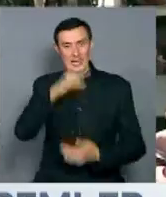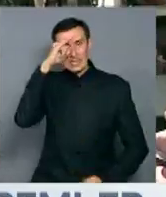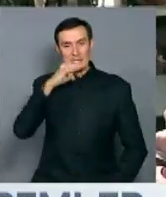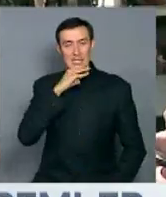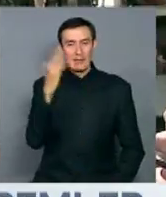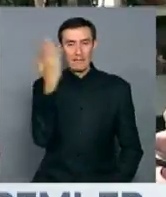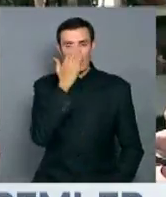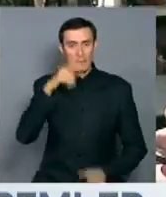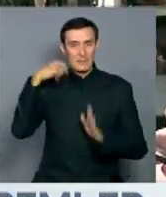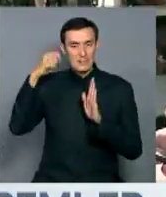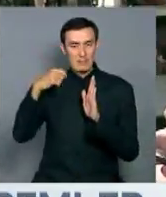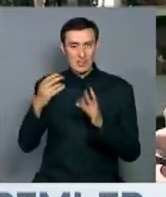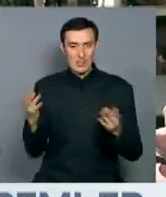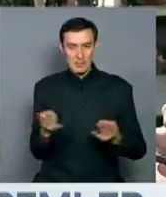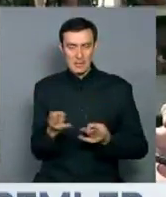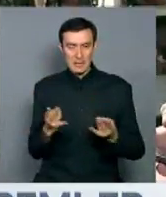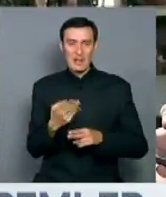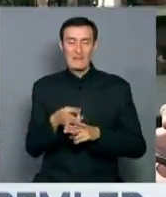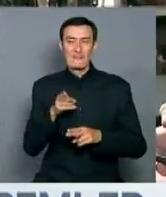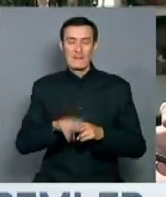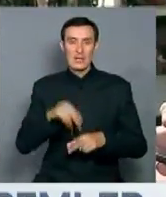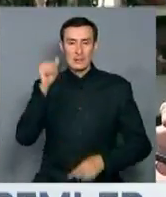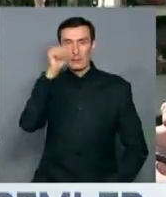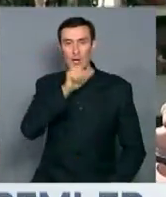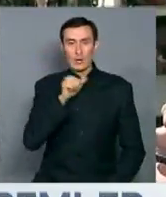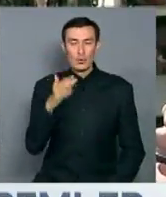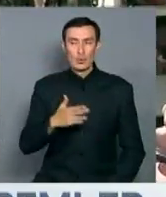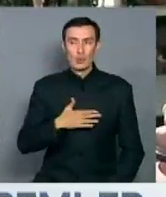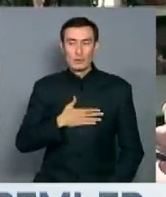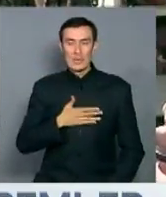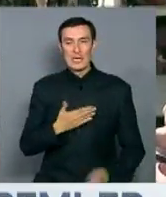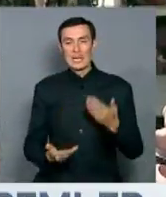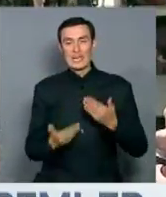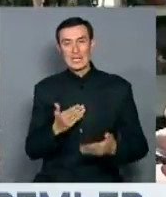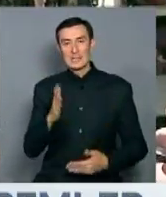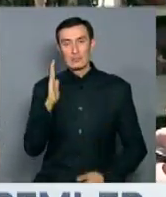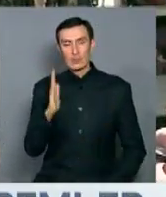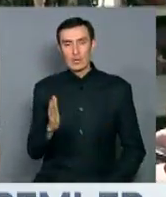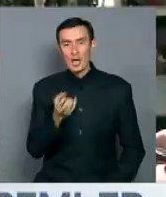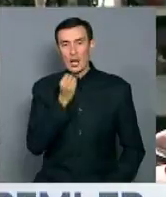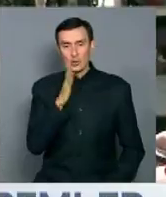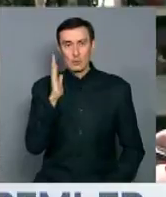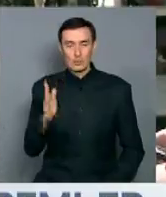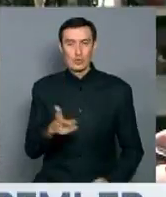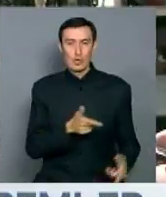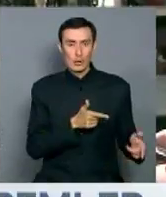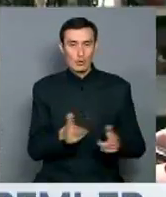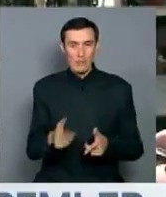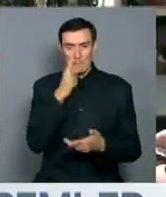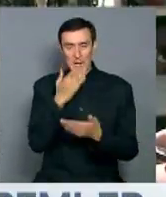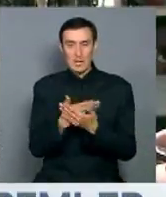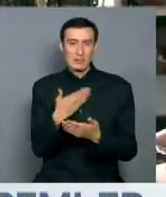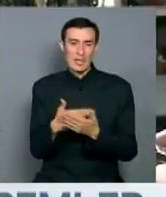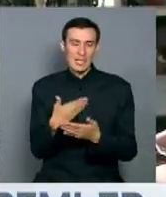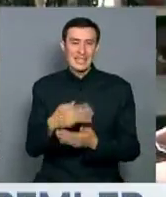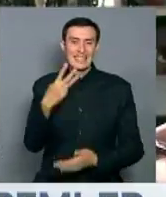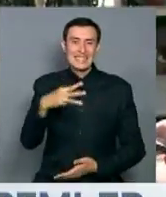продукции. И в этом году мы, если все будет хорошо, мы сдадим... Покажем порядка